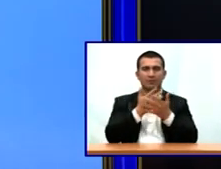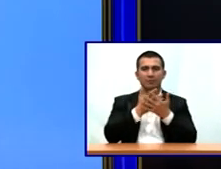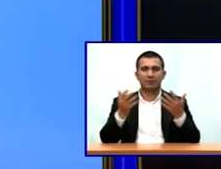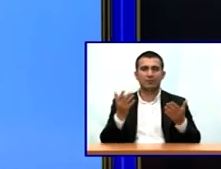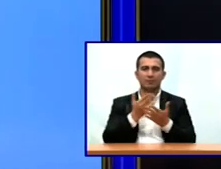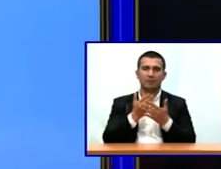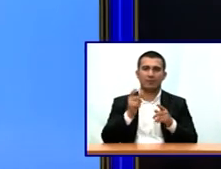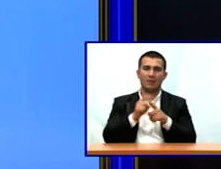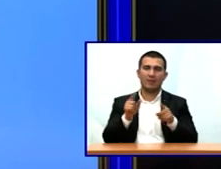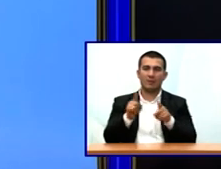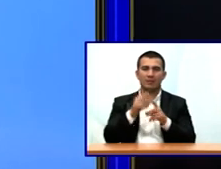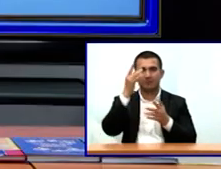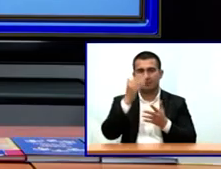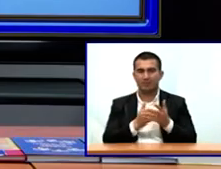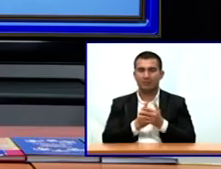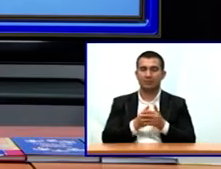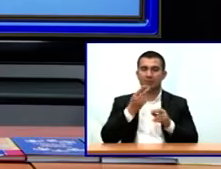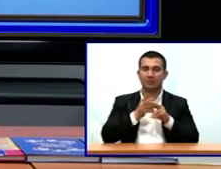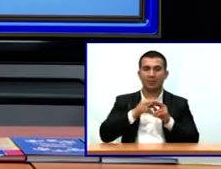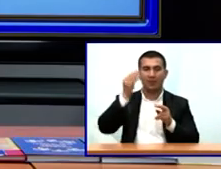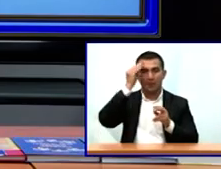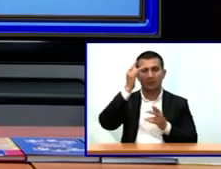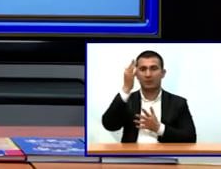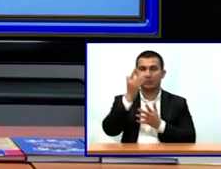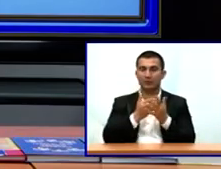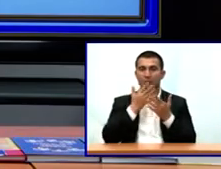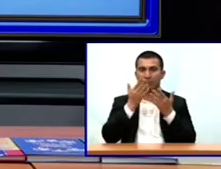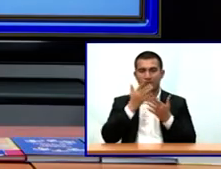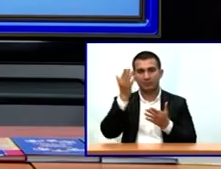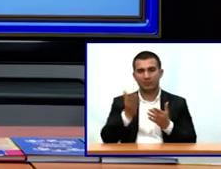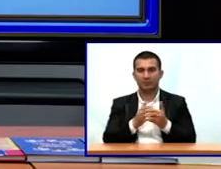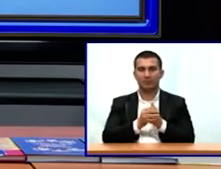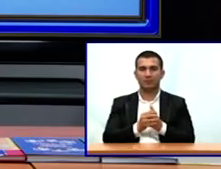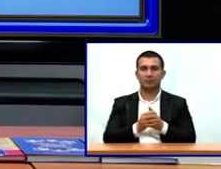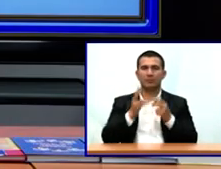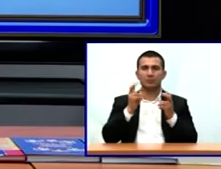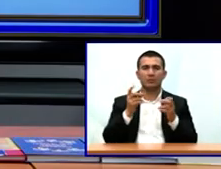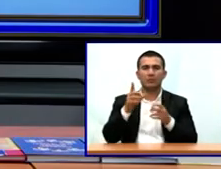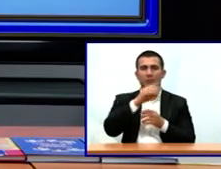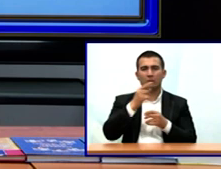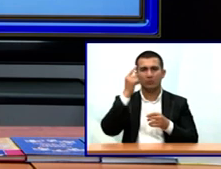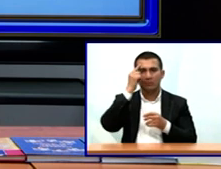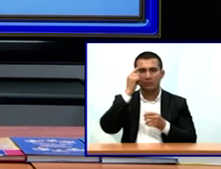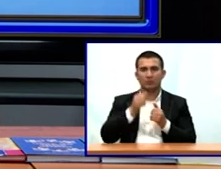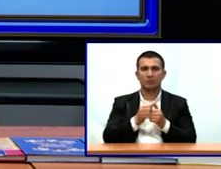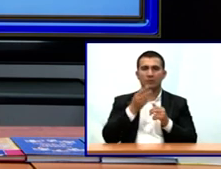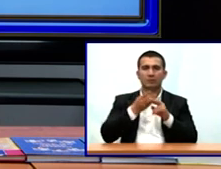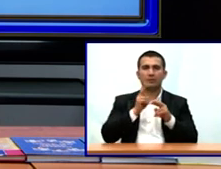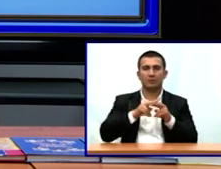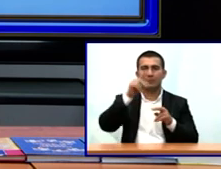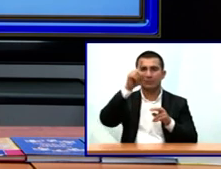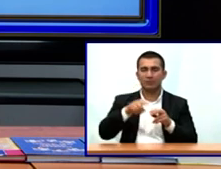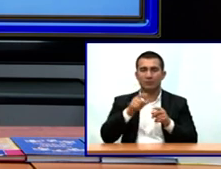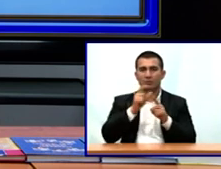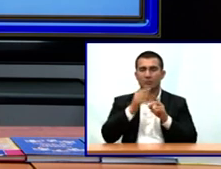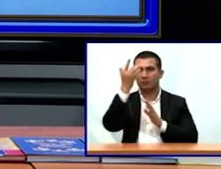behbudlik. Demak, biz ma'nodosh so'zlar qatorini o'qidik. Qani, o'ylab ko'ring-chi. Ushbu